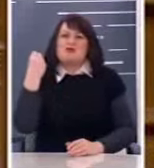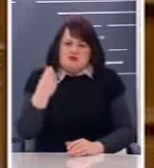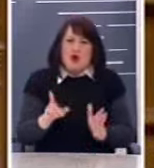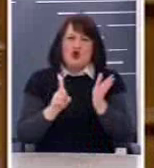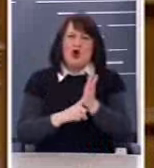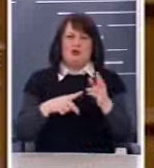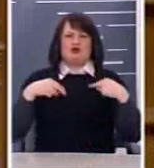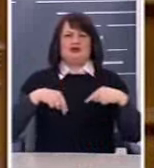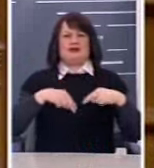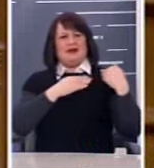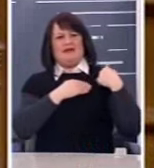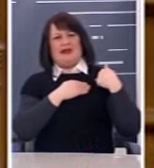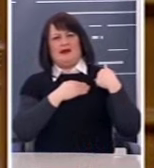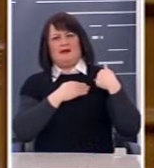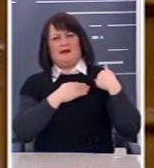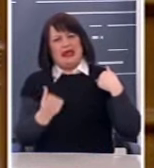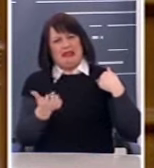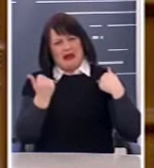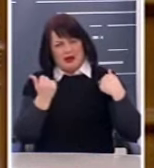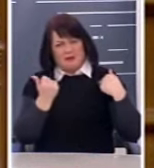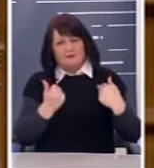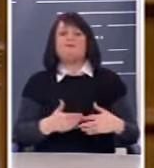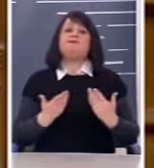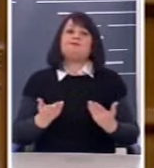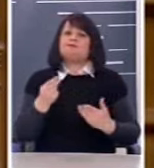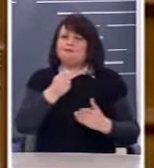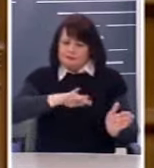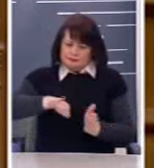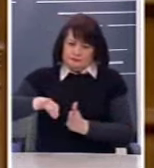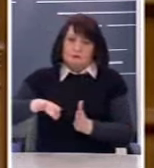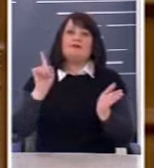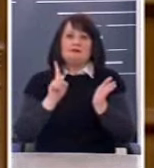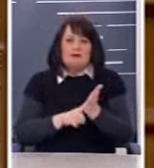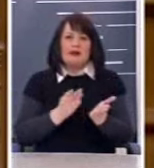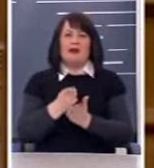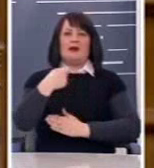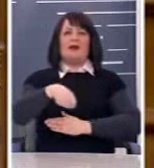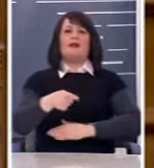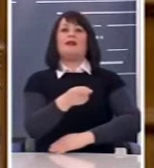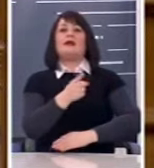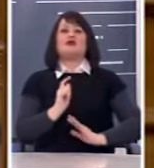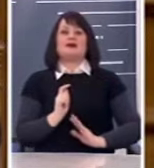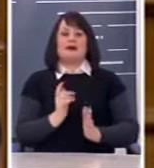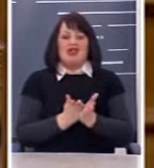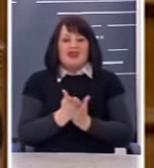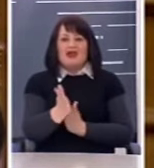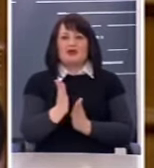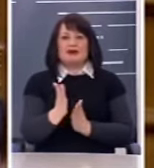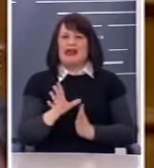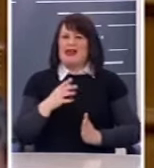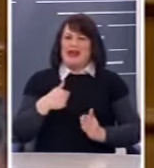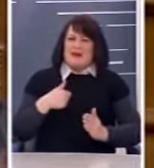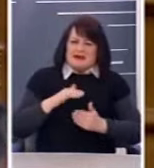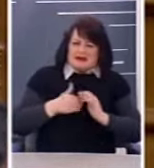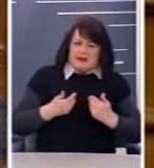πρέπει όλοι να αποφασίσουμε να αλλάξει. Αλλά το ζήτημα δεν είναι αυτό. Είναι να αποδοθεί δικαιοσύνη. Δεν είναι η ρεβάν στο θέμα μας, αλλά